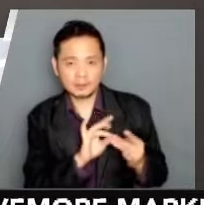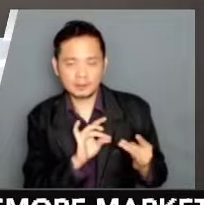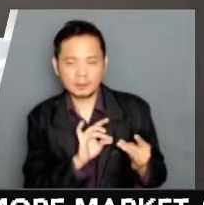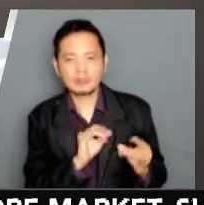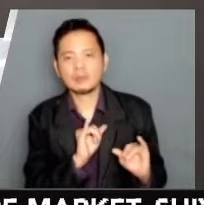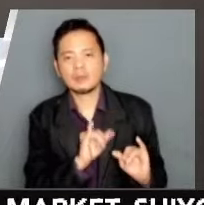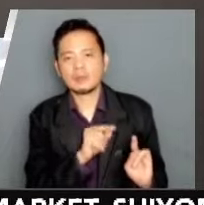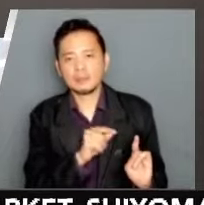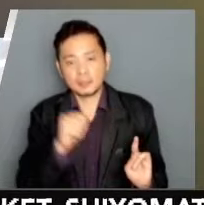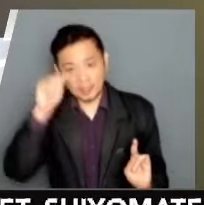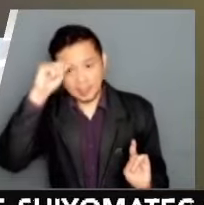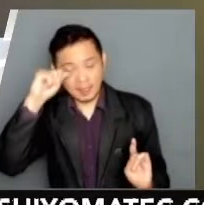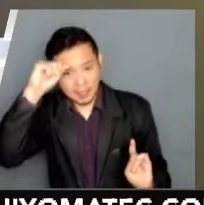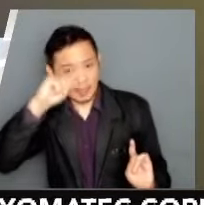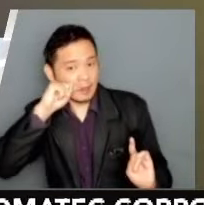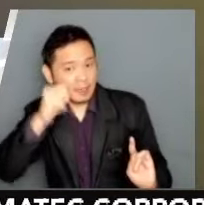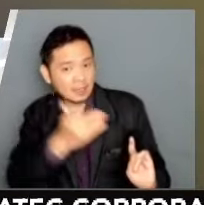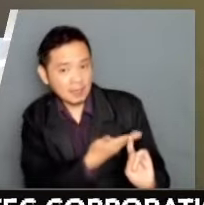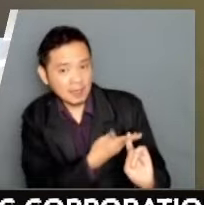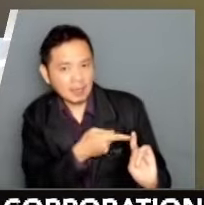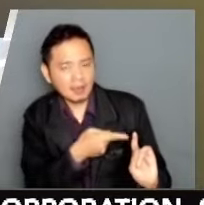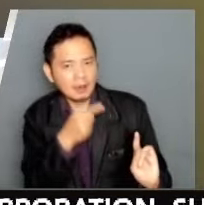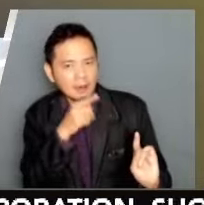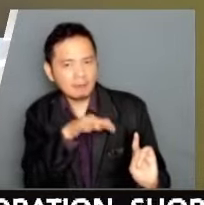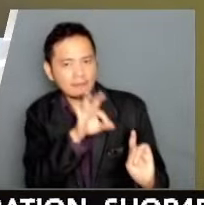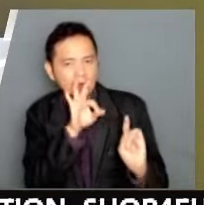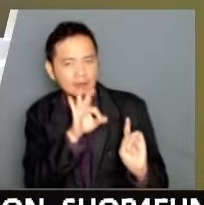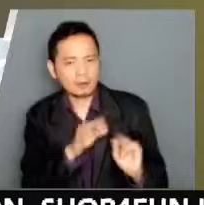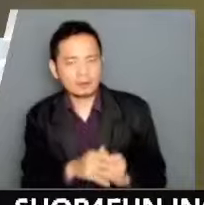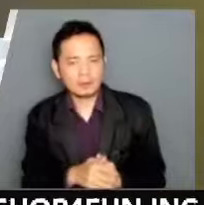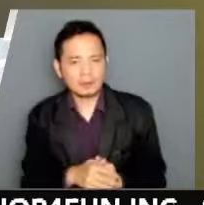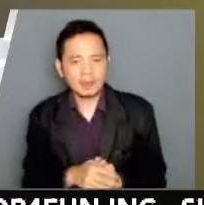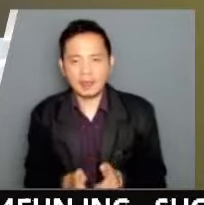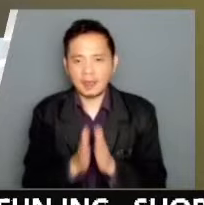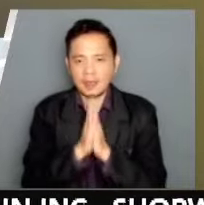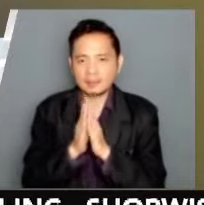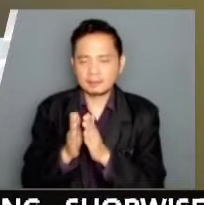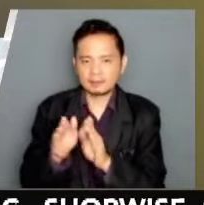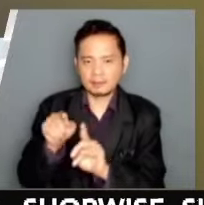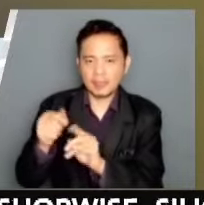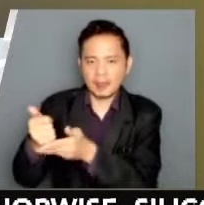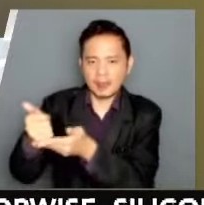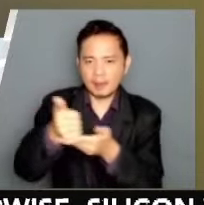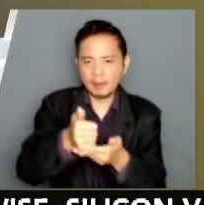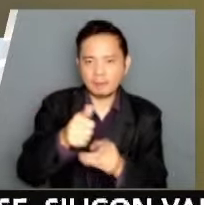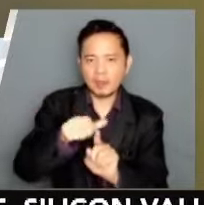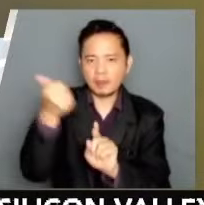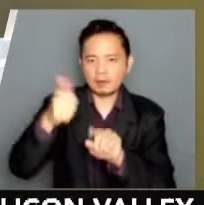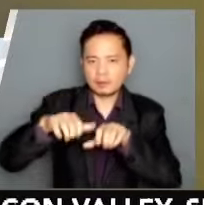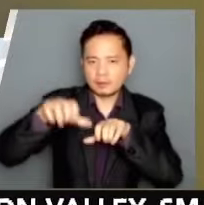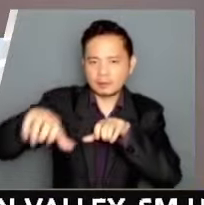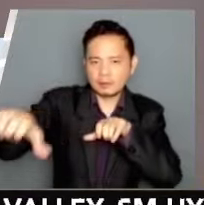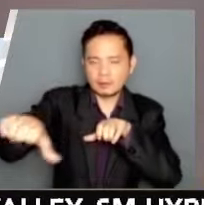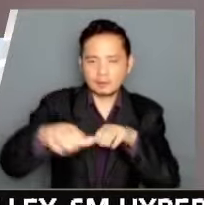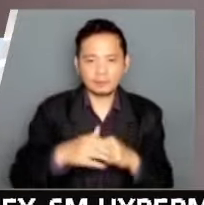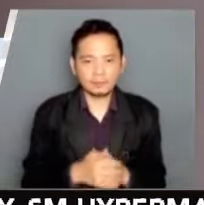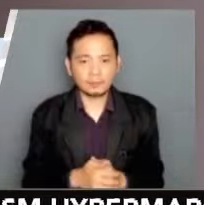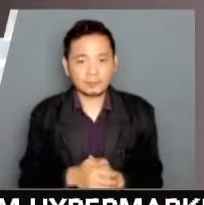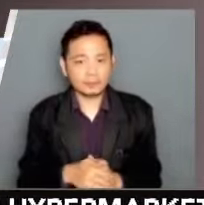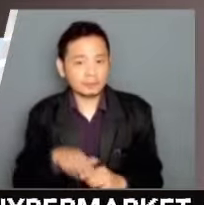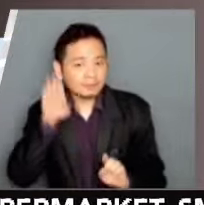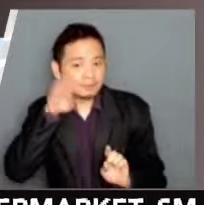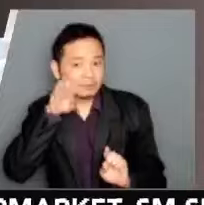biktimang kinilalang si alias Kaykay kaya agad huminang tulong sa mga kapitbahay kwento ng kapatid Ilang araw na ang M ng